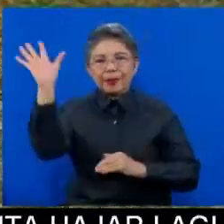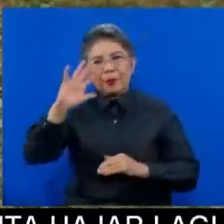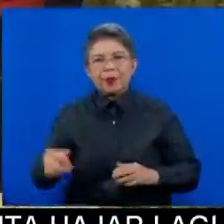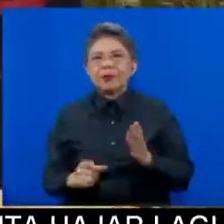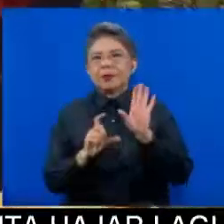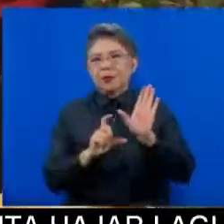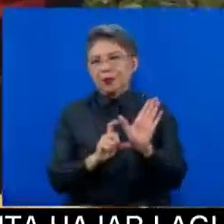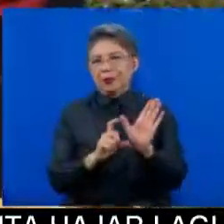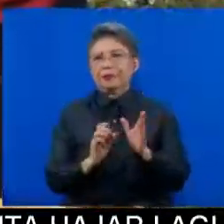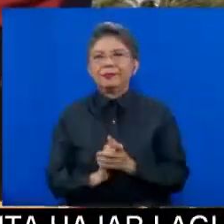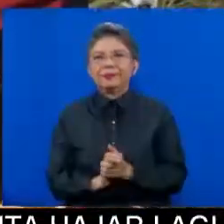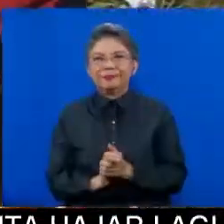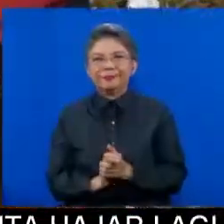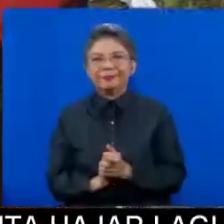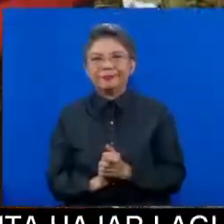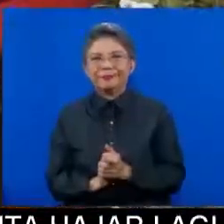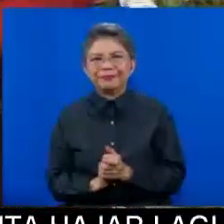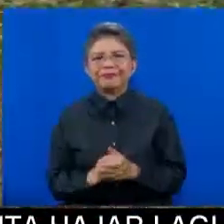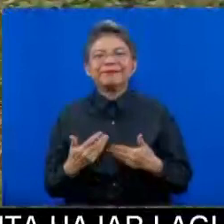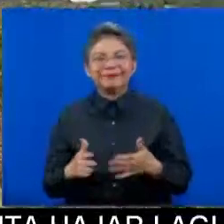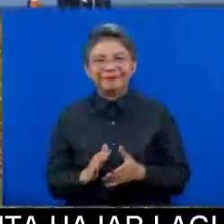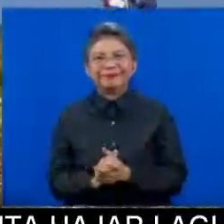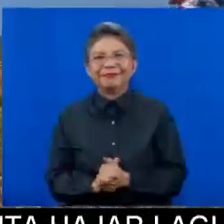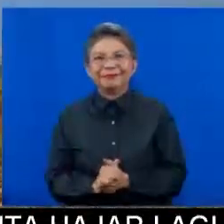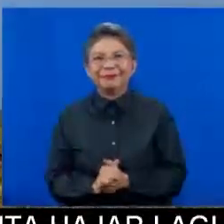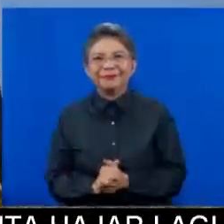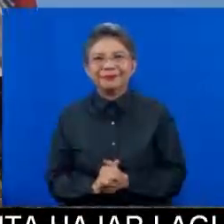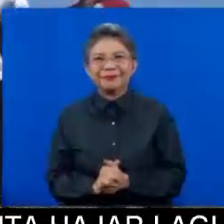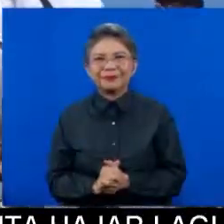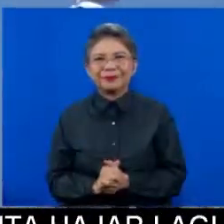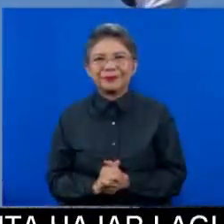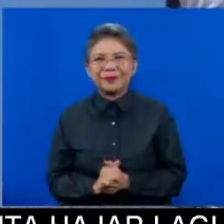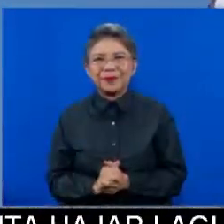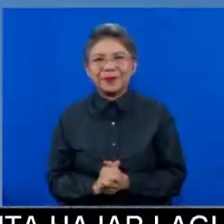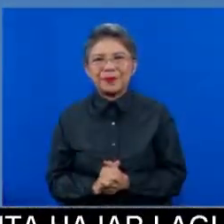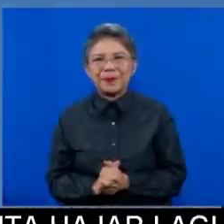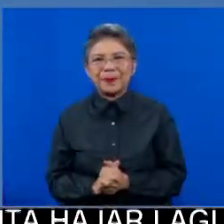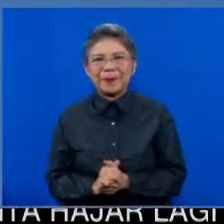Purworejo. Tim Liputan, CNN Indonesia.